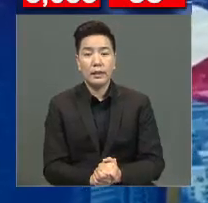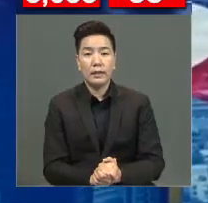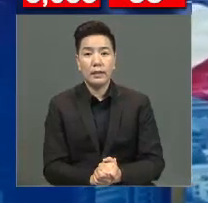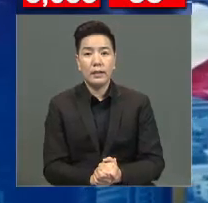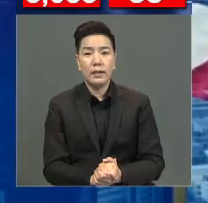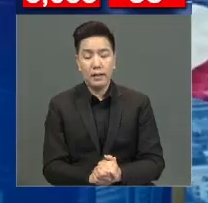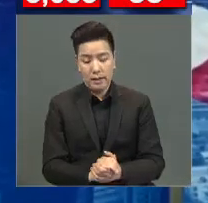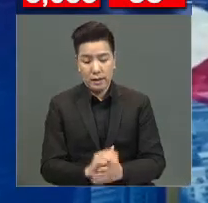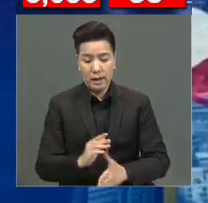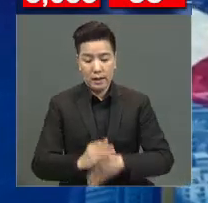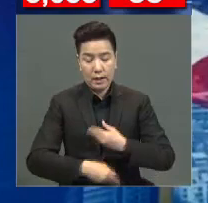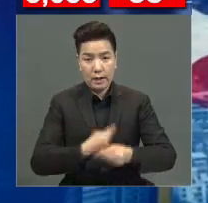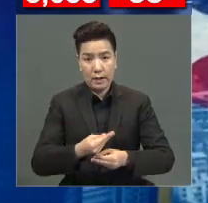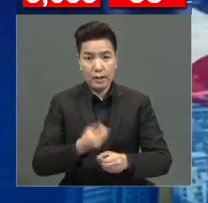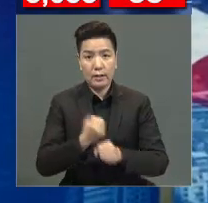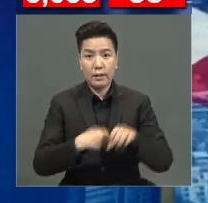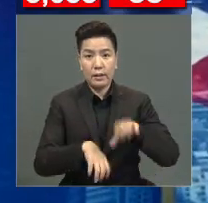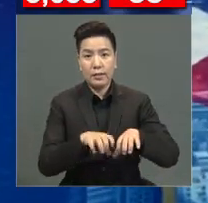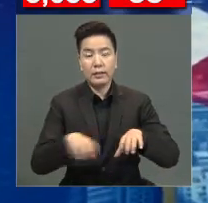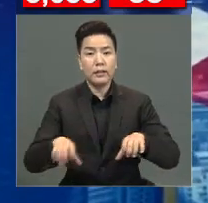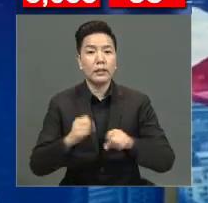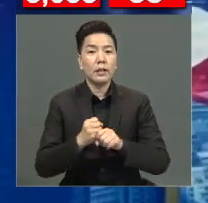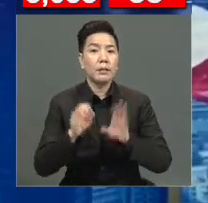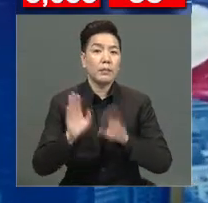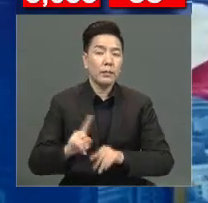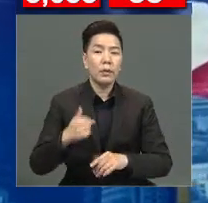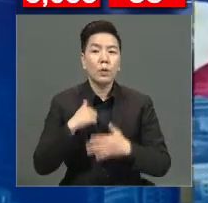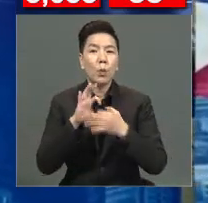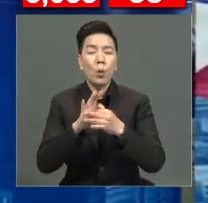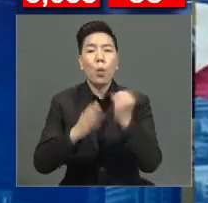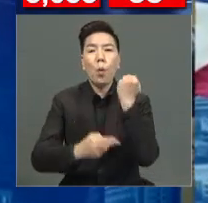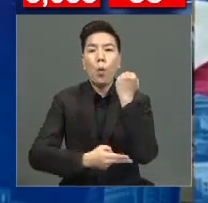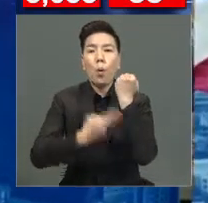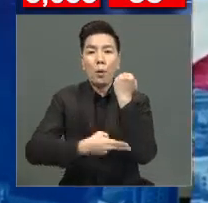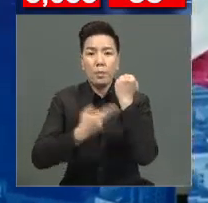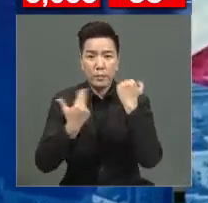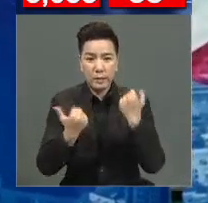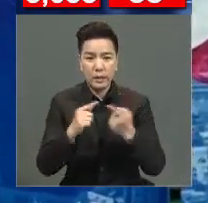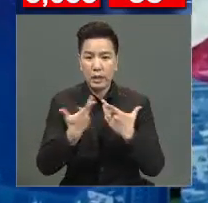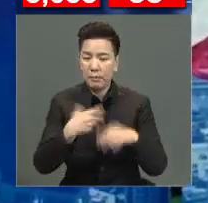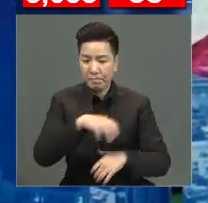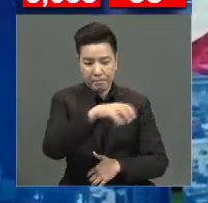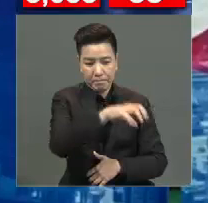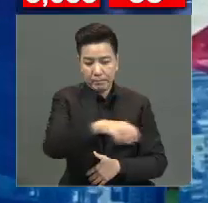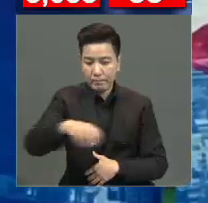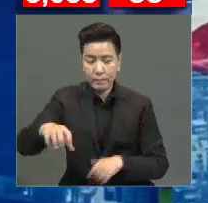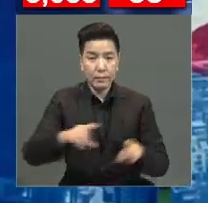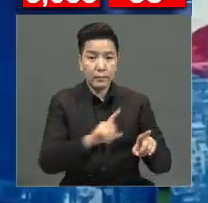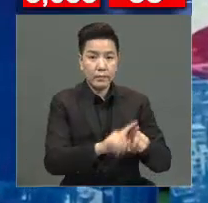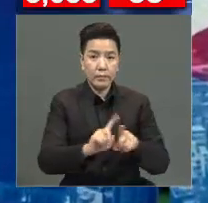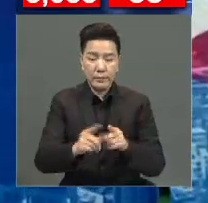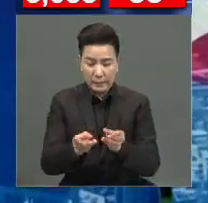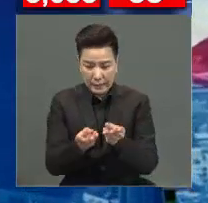ค้าขายการประกอบกิจการต่างๆแล้วถึงเราก็เป็นกลุ่มเรื่องโรงแรมสถานที่ท่องเที่ยวต่างๆมากมายเดี๋ยวอะไรต่